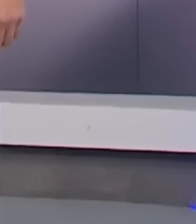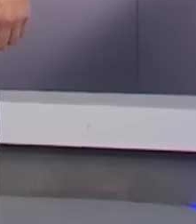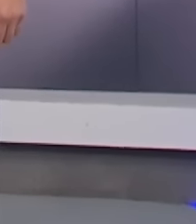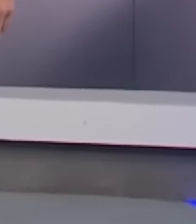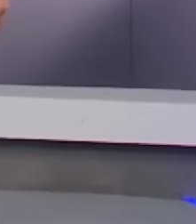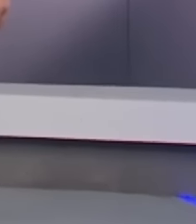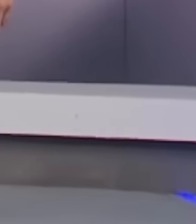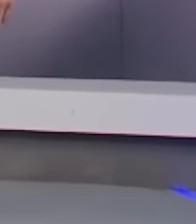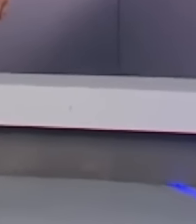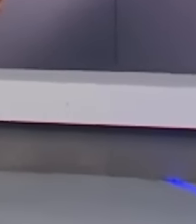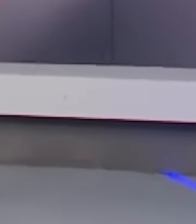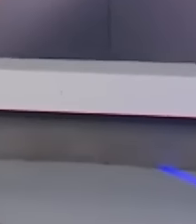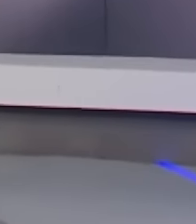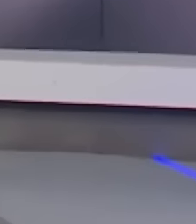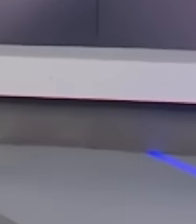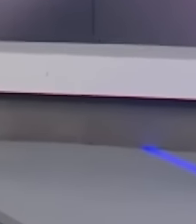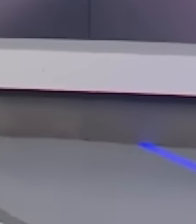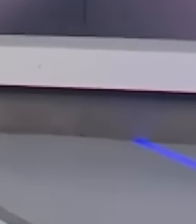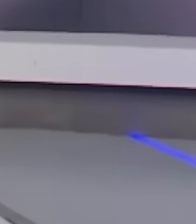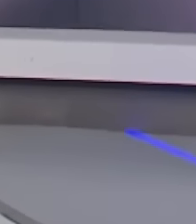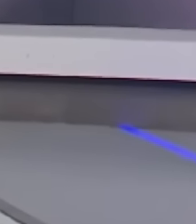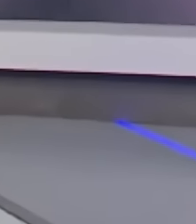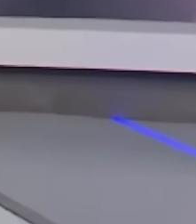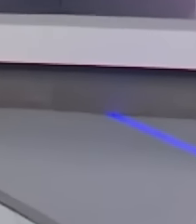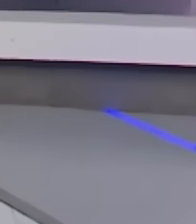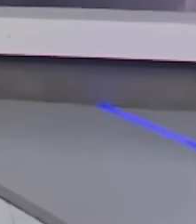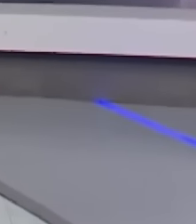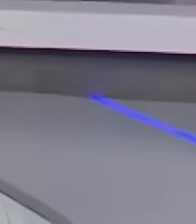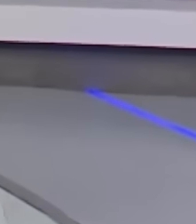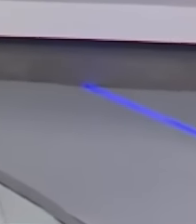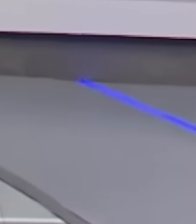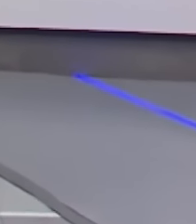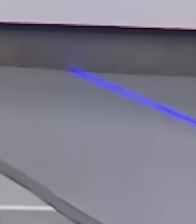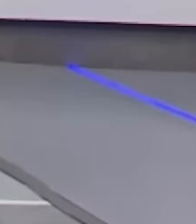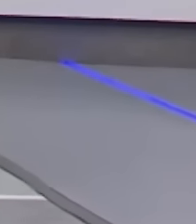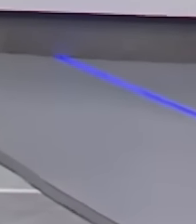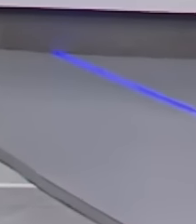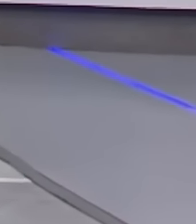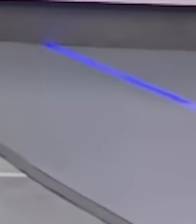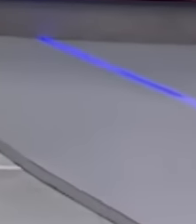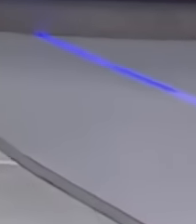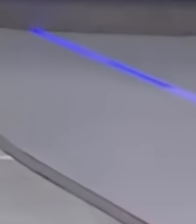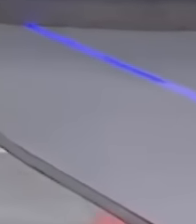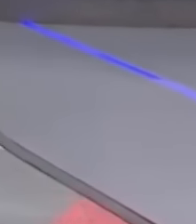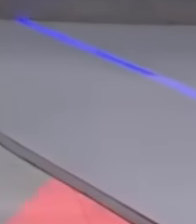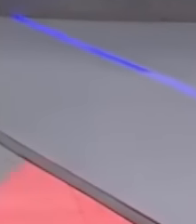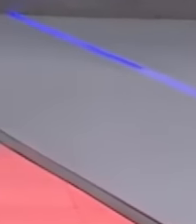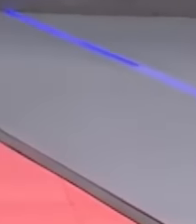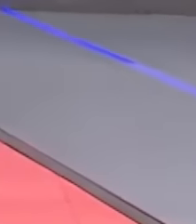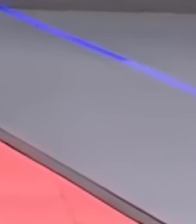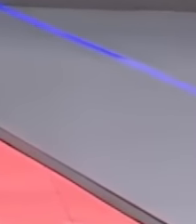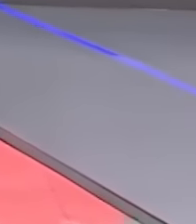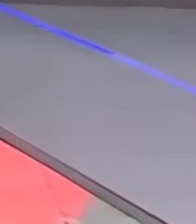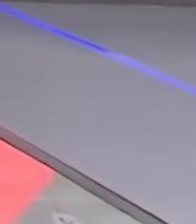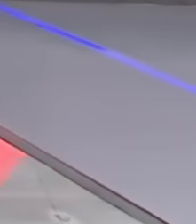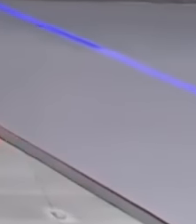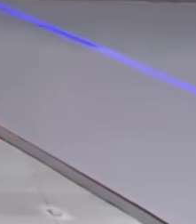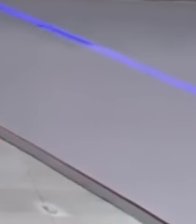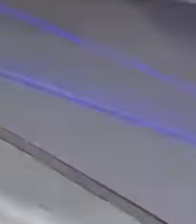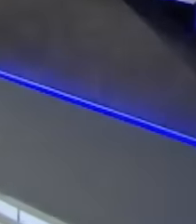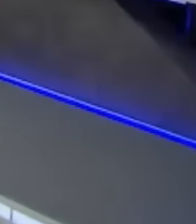paglilingkod sa bayan, ako po si Emil Sumangit. Mula sa GMA Integrated News, ang News Authority ng Pilipino, nakatutok kami